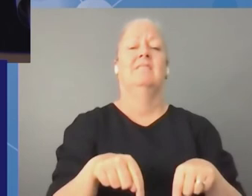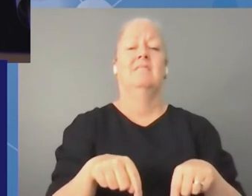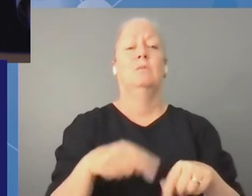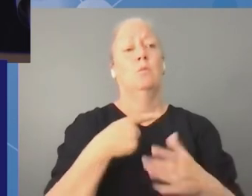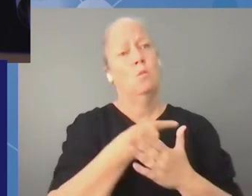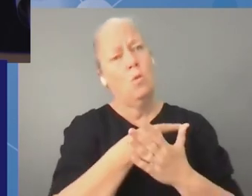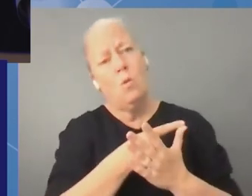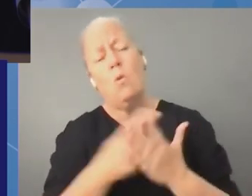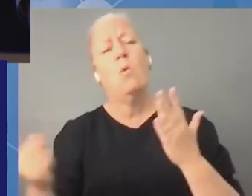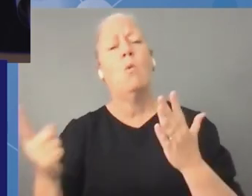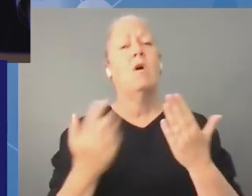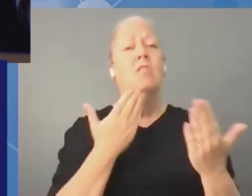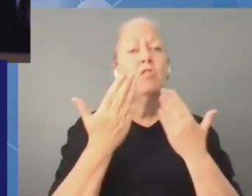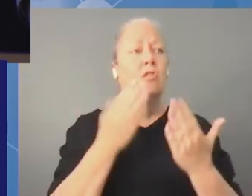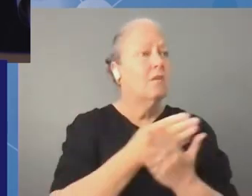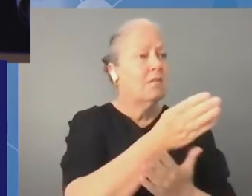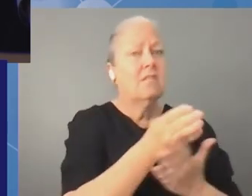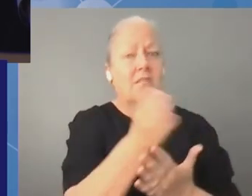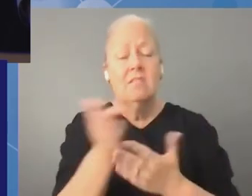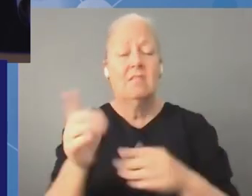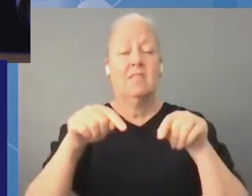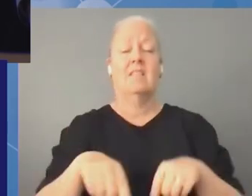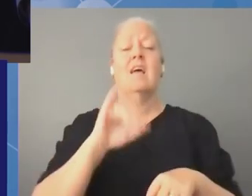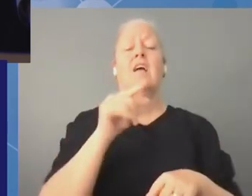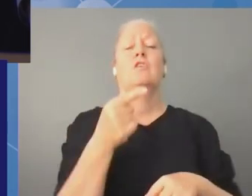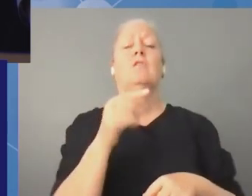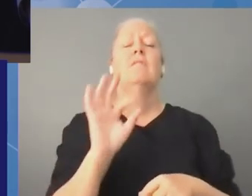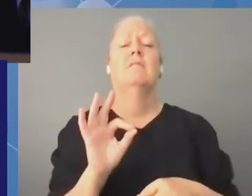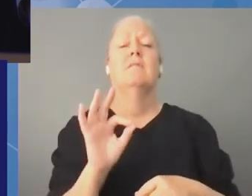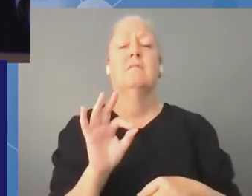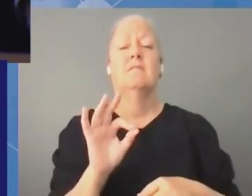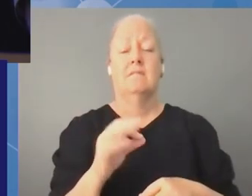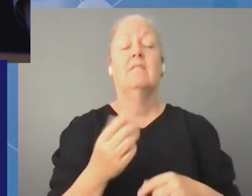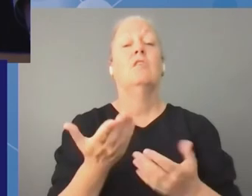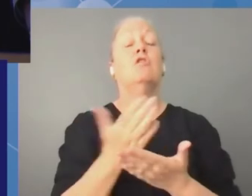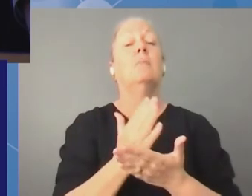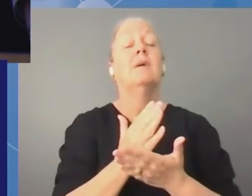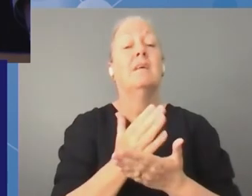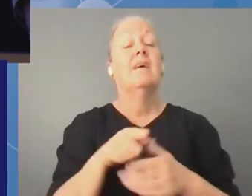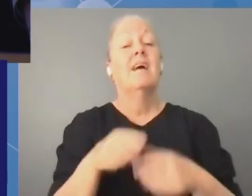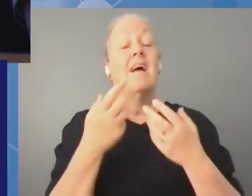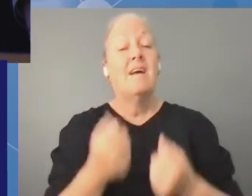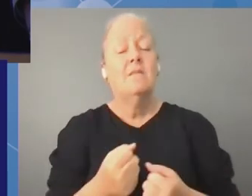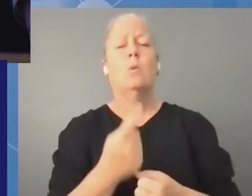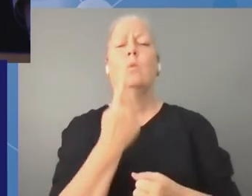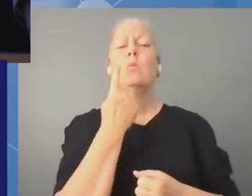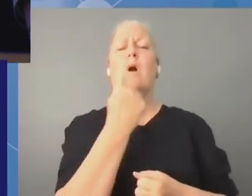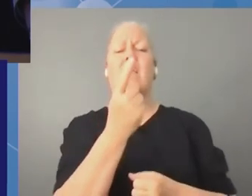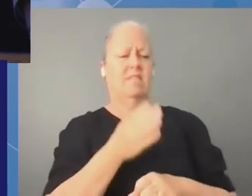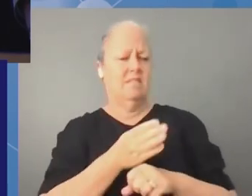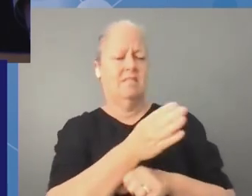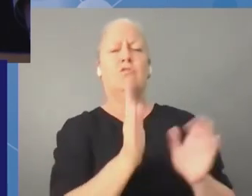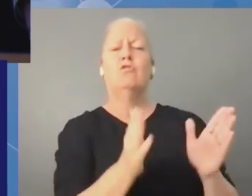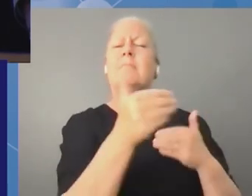坛都可以参照的，我们注意到了只有在一个厅里边的有得到反应，我们也应